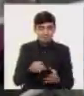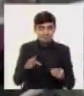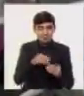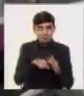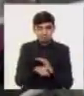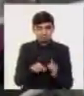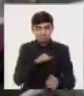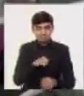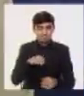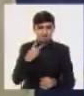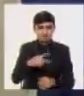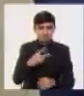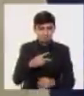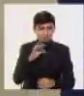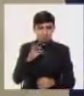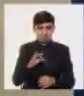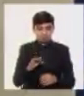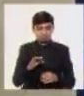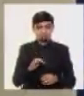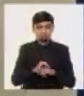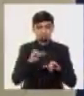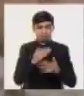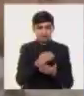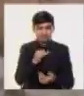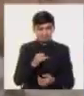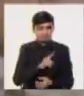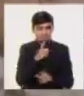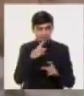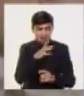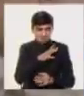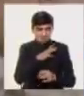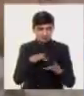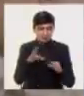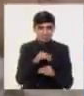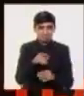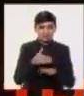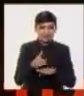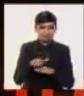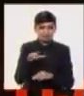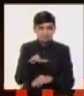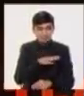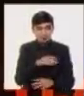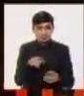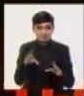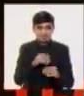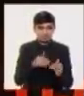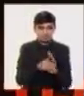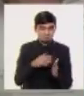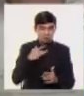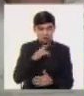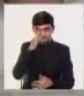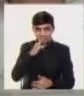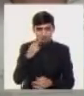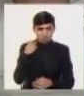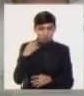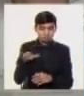достигает 20,5%. При этом эксперты отмечают, что основная часть займов – это потребительские. Казахстанцы берут в долг